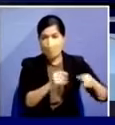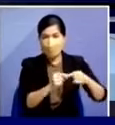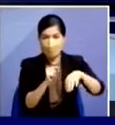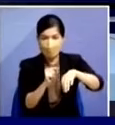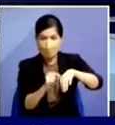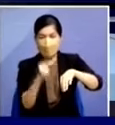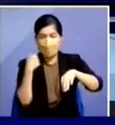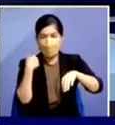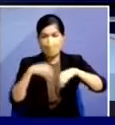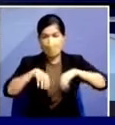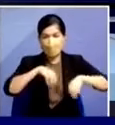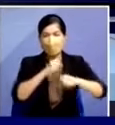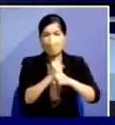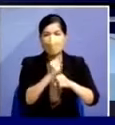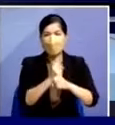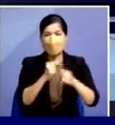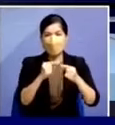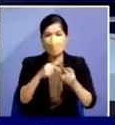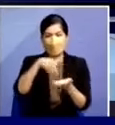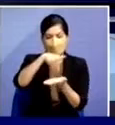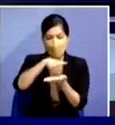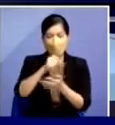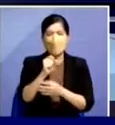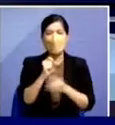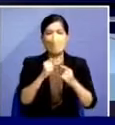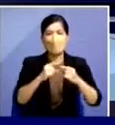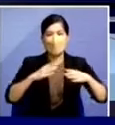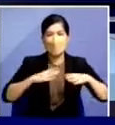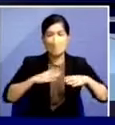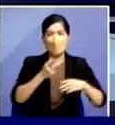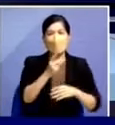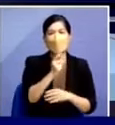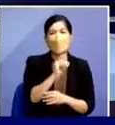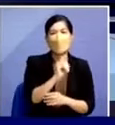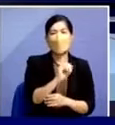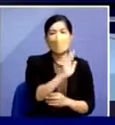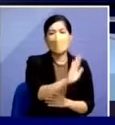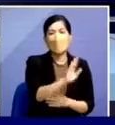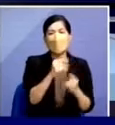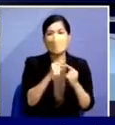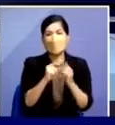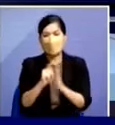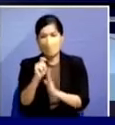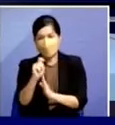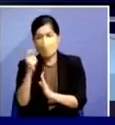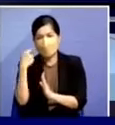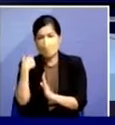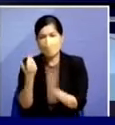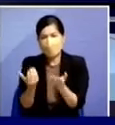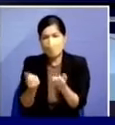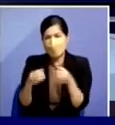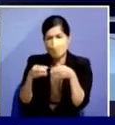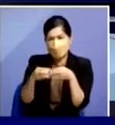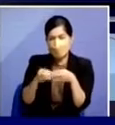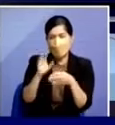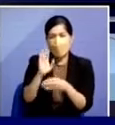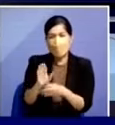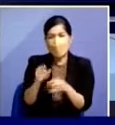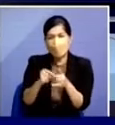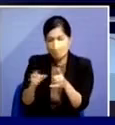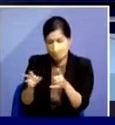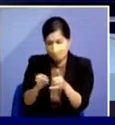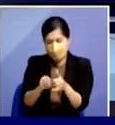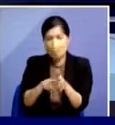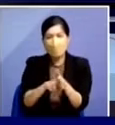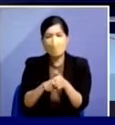อยเพื่อส่งต่อหรือ CI นะครับของจังหวัดตากเพื่อรองรับผู้ป่วยติดเชื้อที่ไม่มีอาการกลุ่มสีเขียวและผู้ที่มี